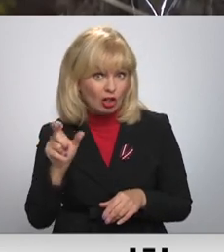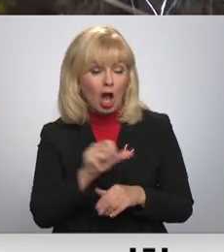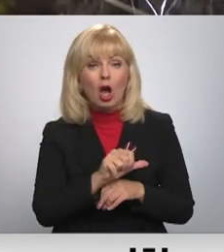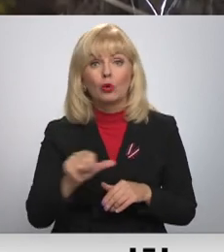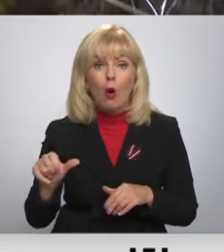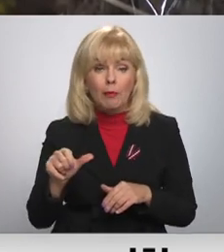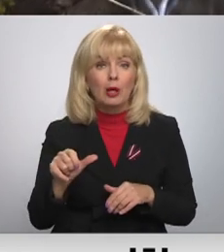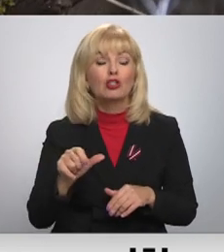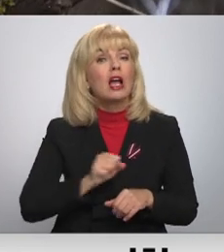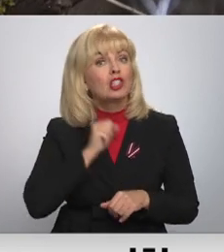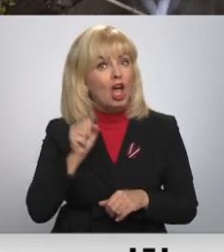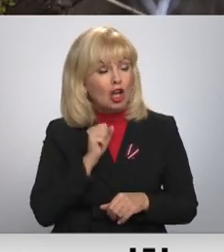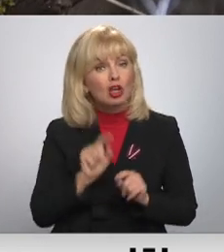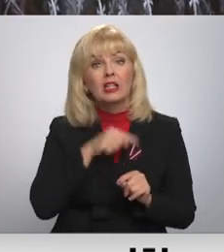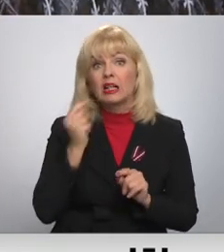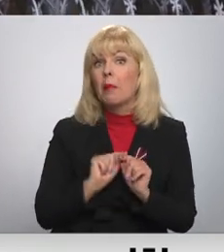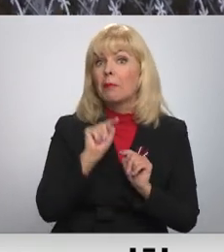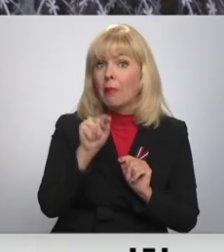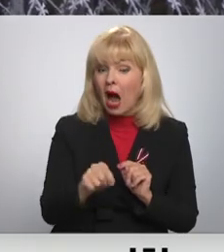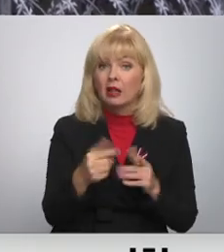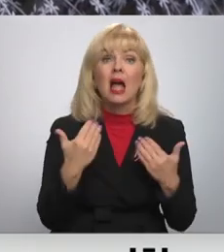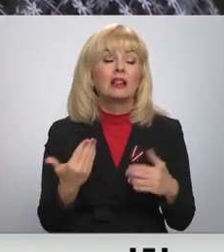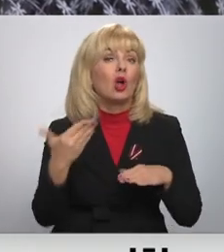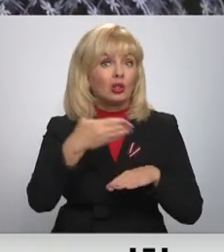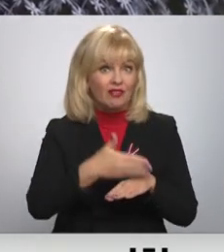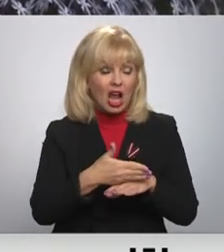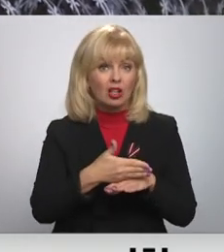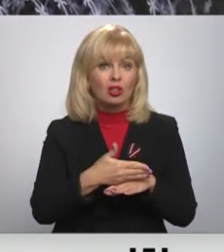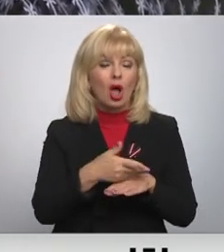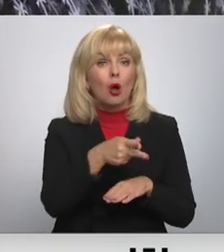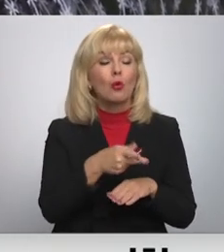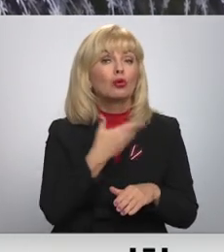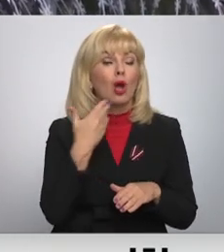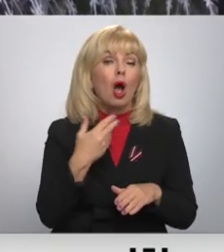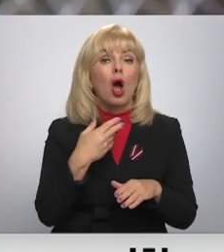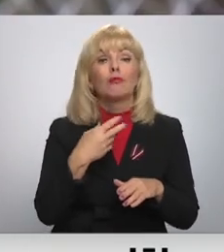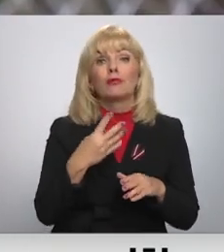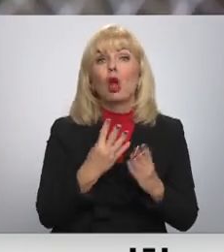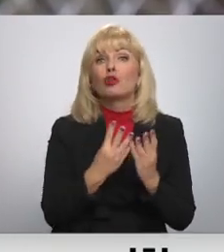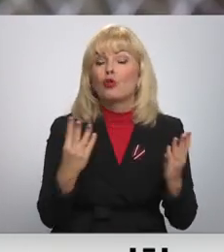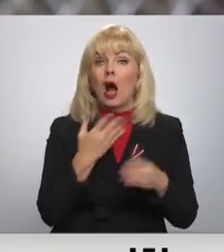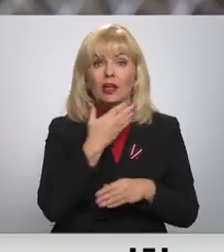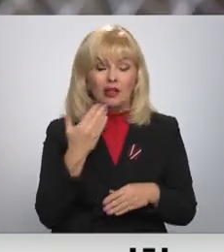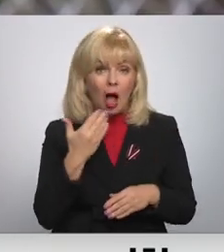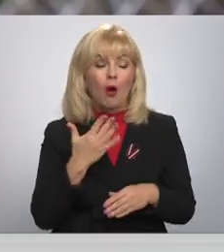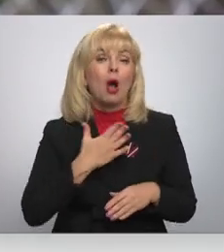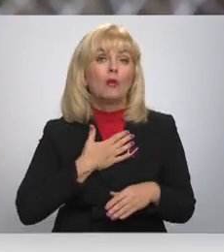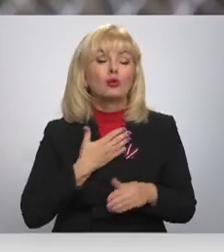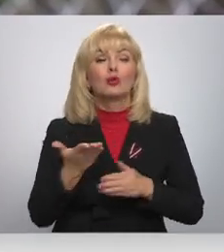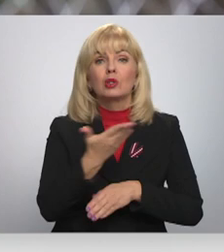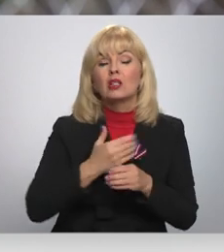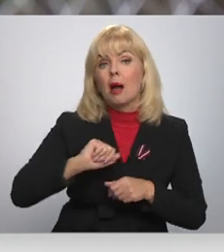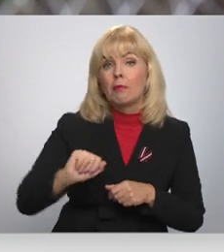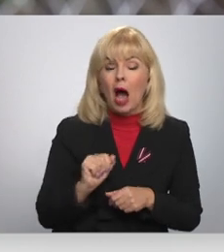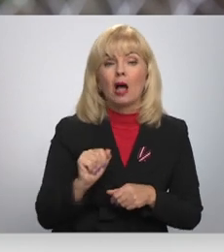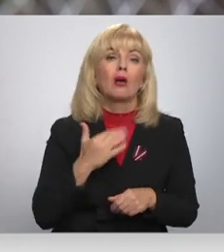gan aizvien cenšas šķērsot. Tagad vietās, kur žoga nav. Gan Valsts robežsardze, gan mūsu sadarbības partneri Nacionāla